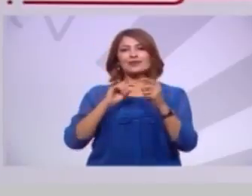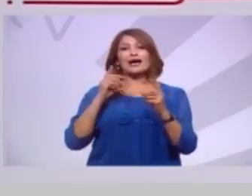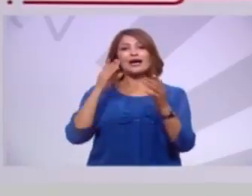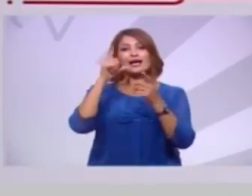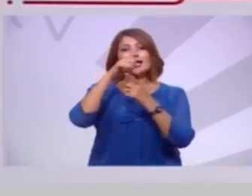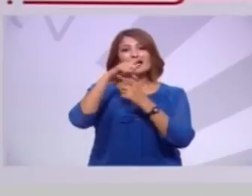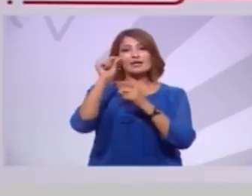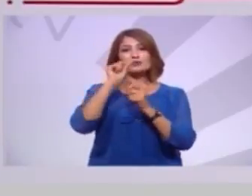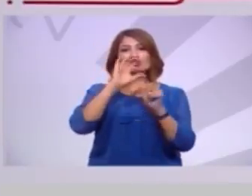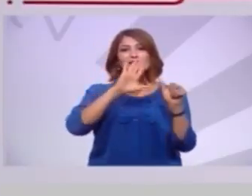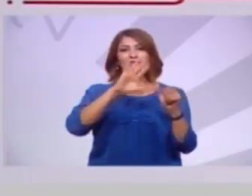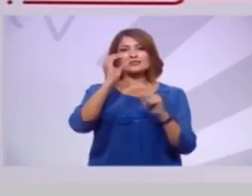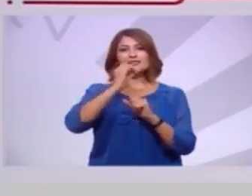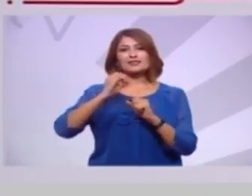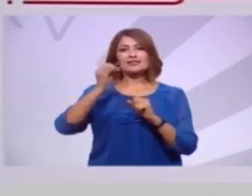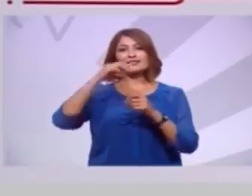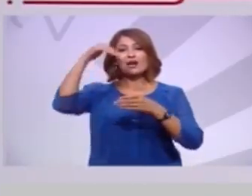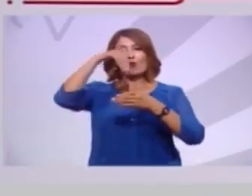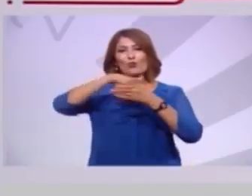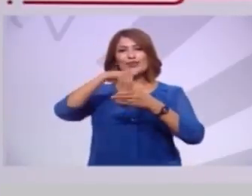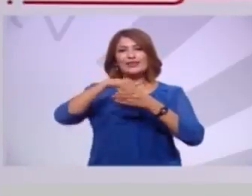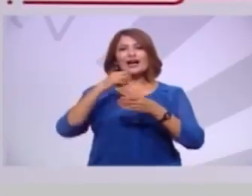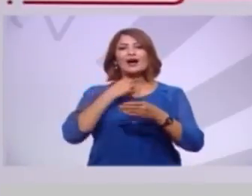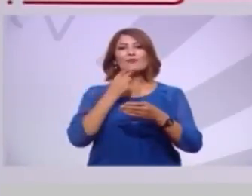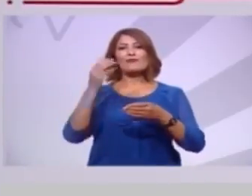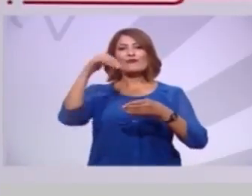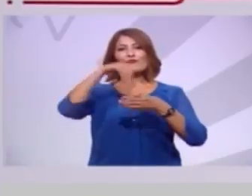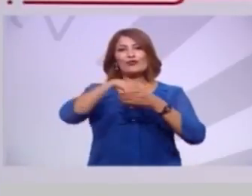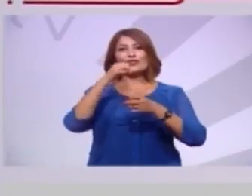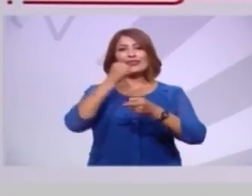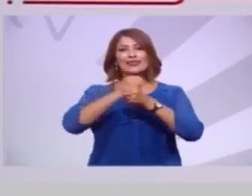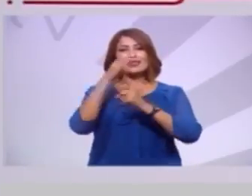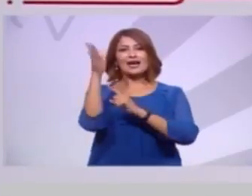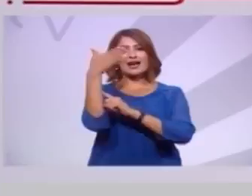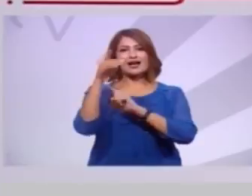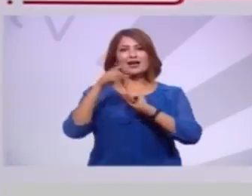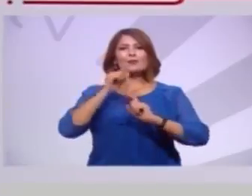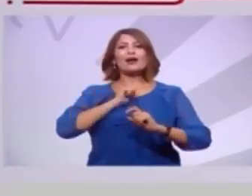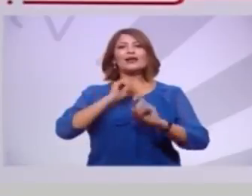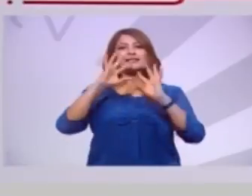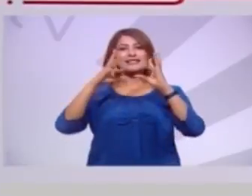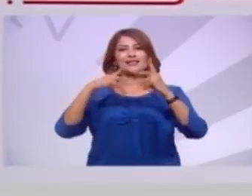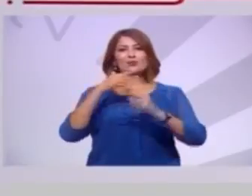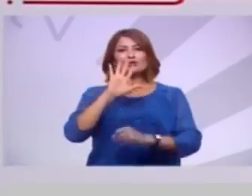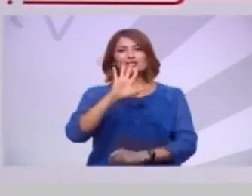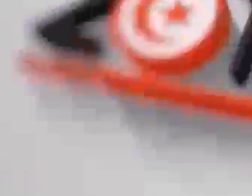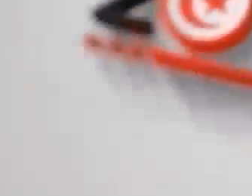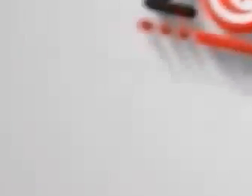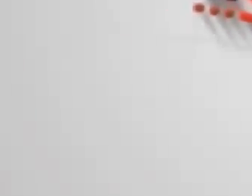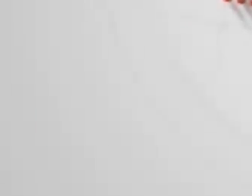مارس حقيقي الانتخابي وصوت القائم اتامل وعمل المستقله الى رقمها خمسه